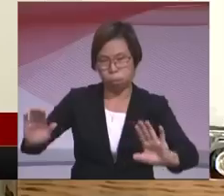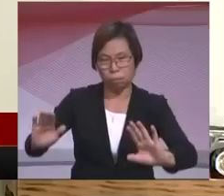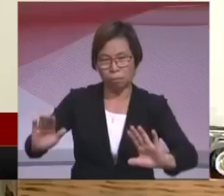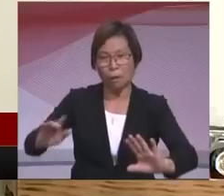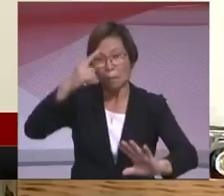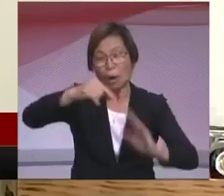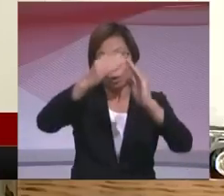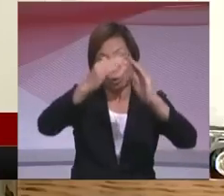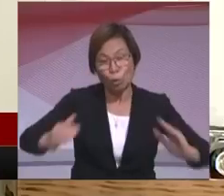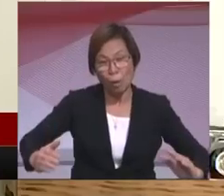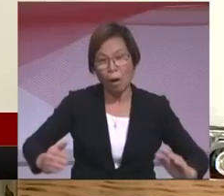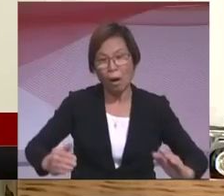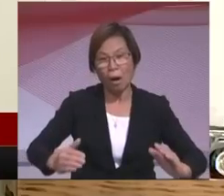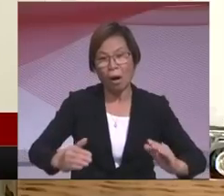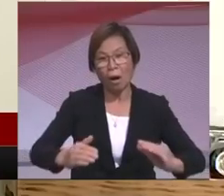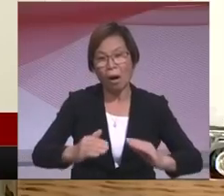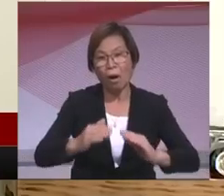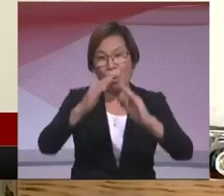Manakala bagi rumah kediaman strata